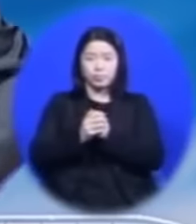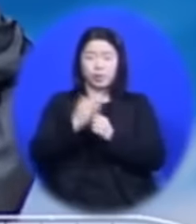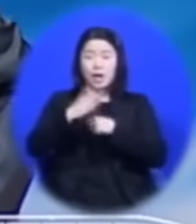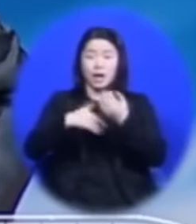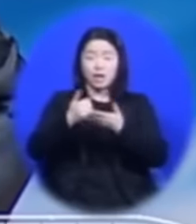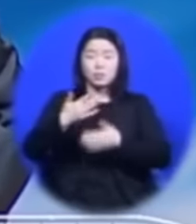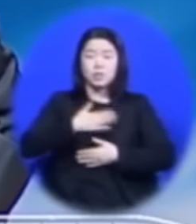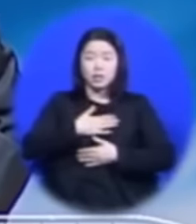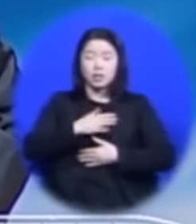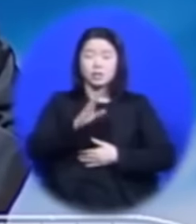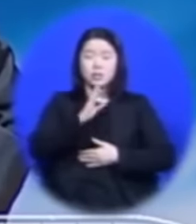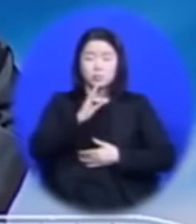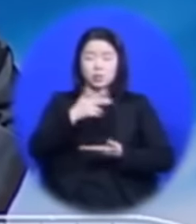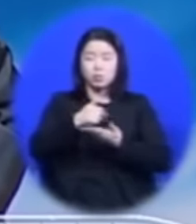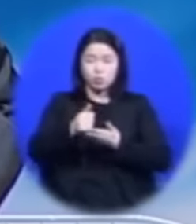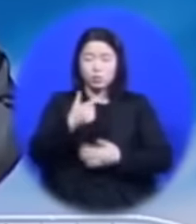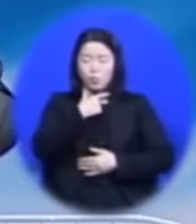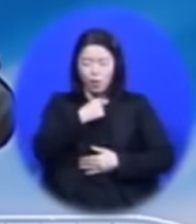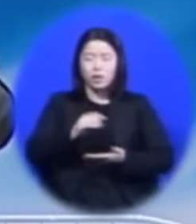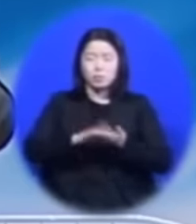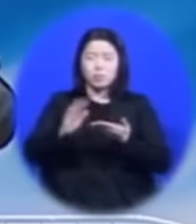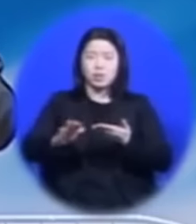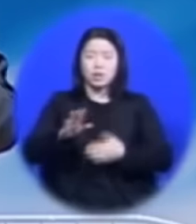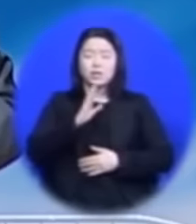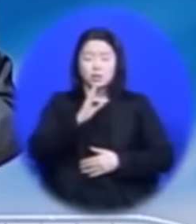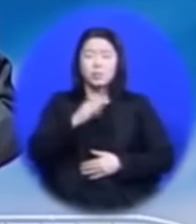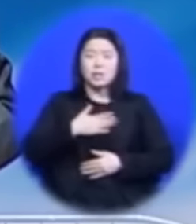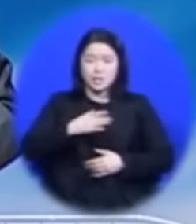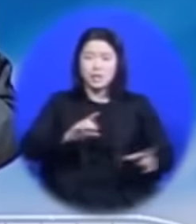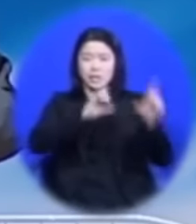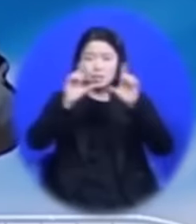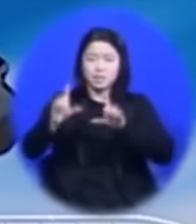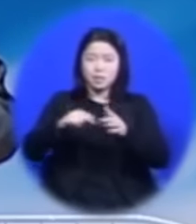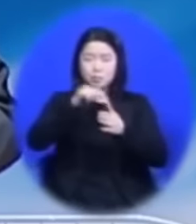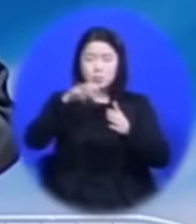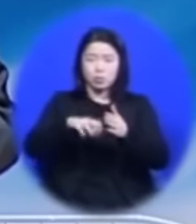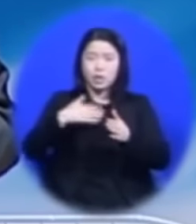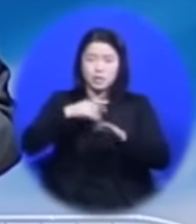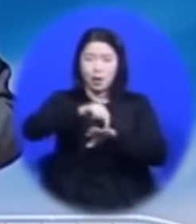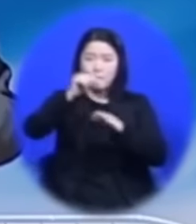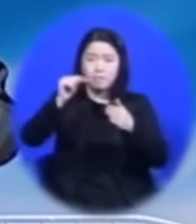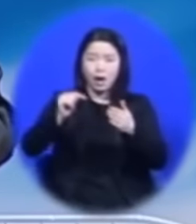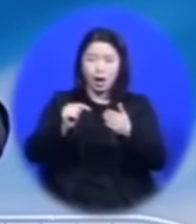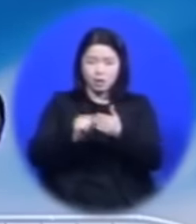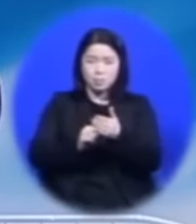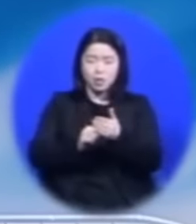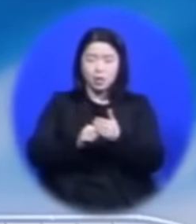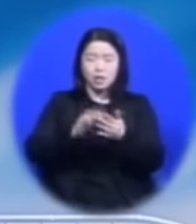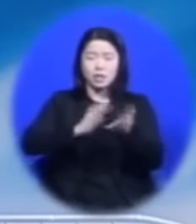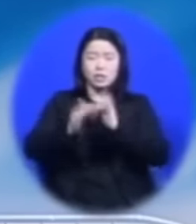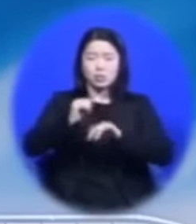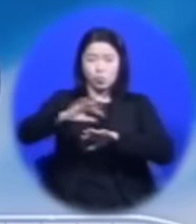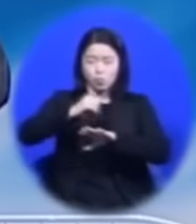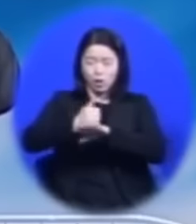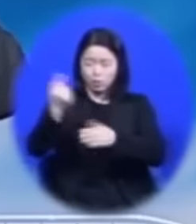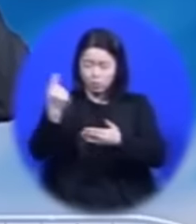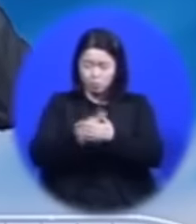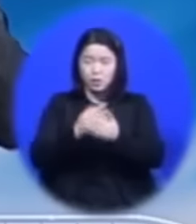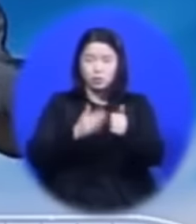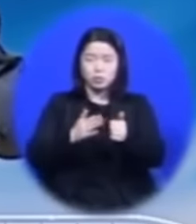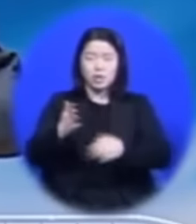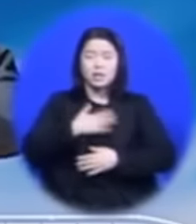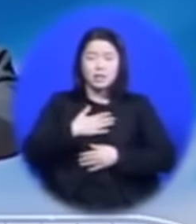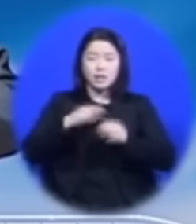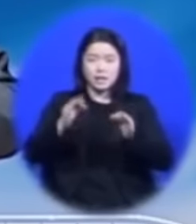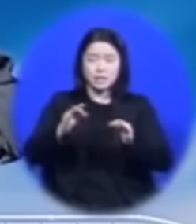제가 정말 주님을 원합니다. 정말 제 삶 속에, 제 마음에 예수님 왕으로 임하여 주옵소서. 제가